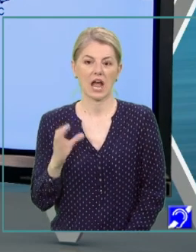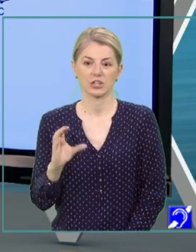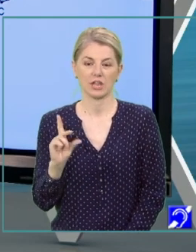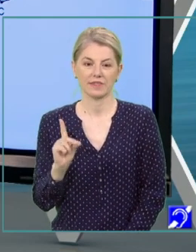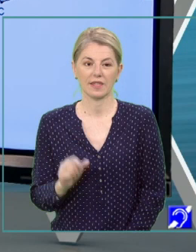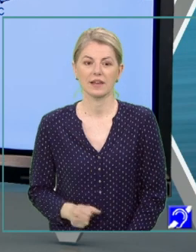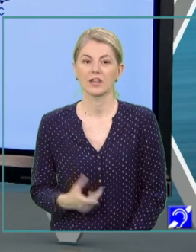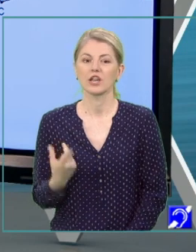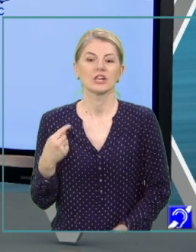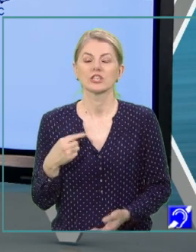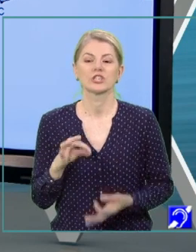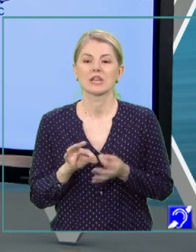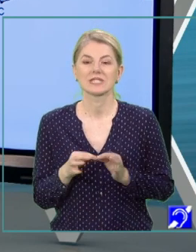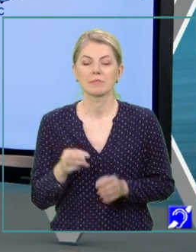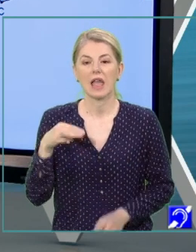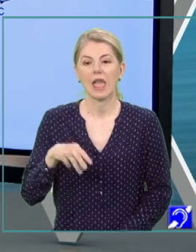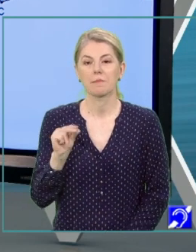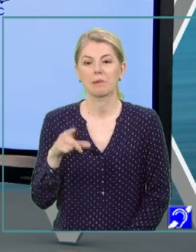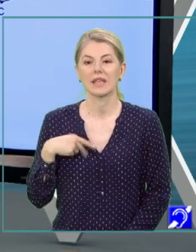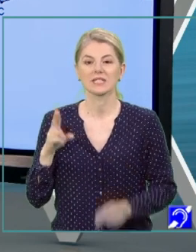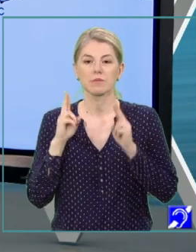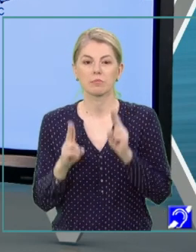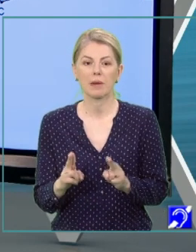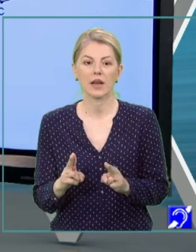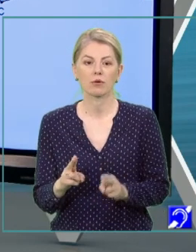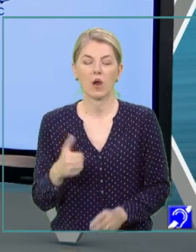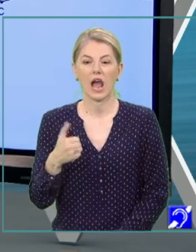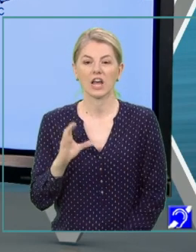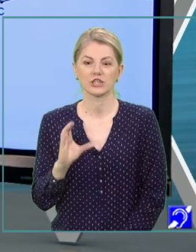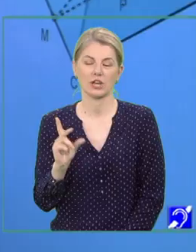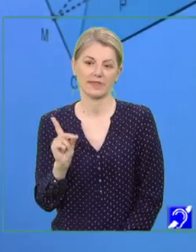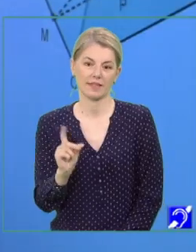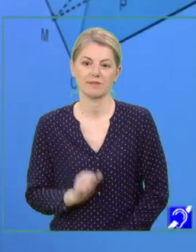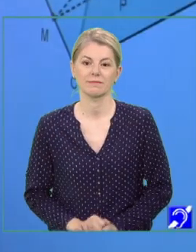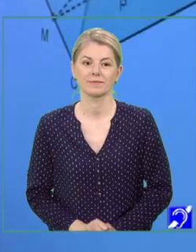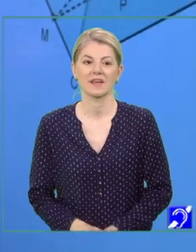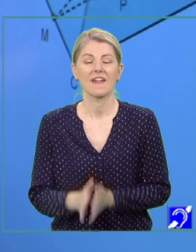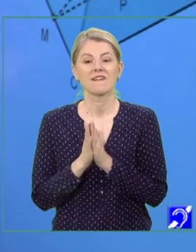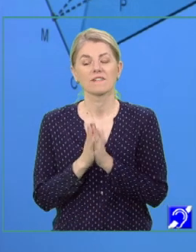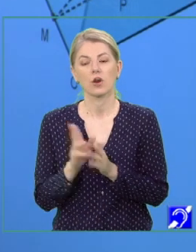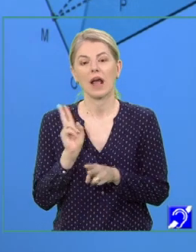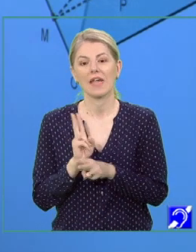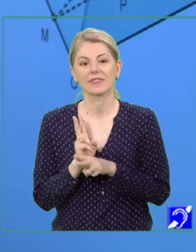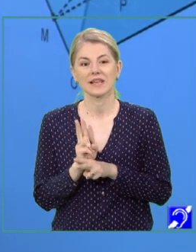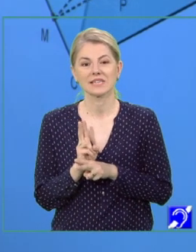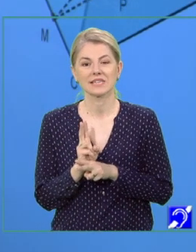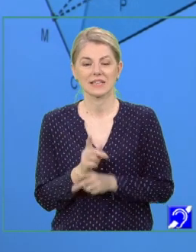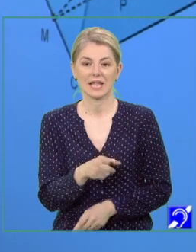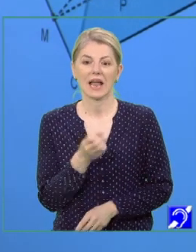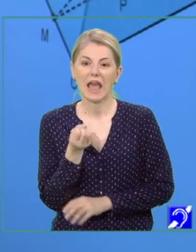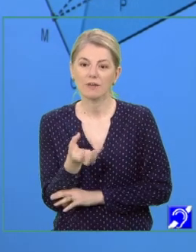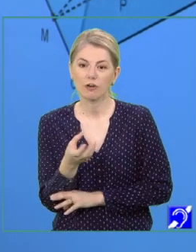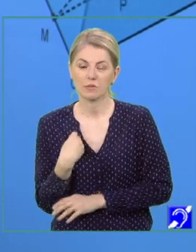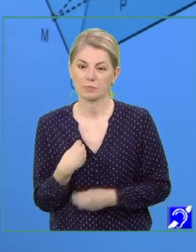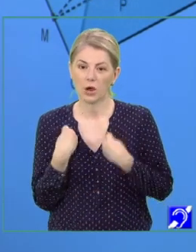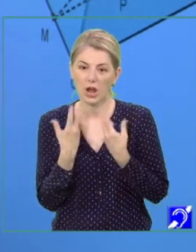ACD, ceea ce înseamnă că MP este paralel cu tot planul ACD. Vă rog atenție la acest mic amănunt pe